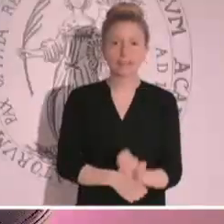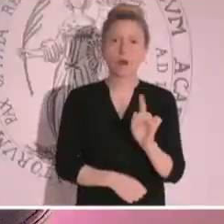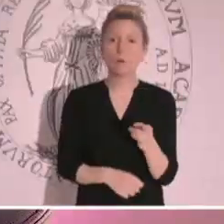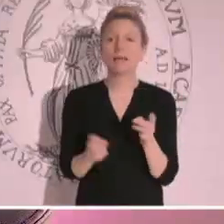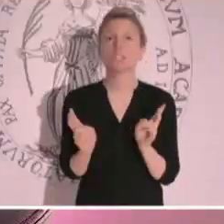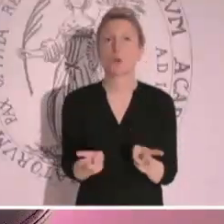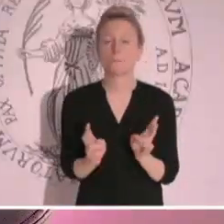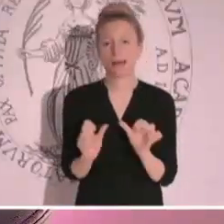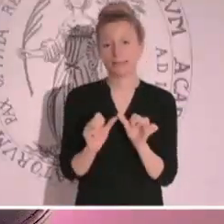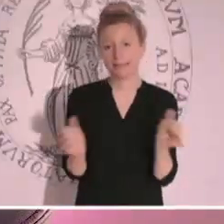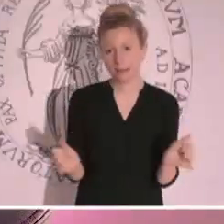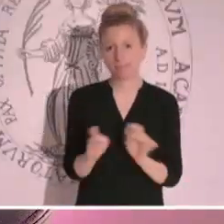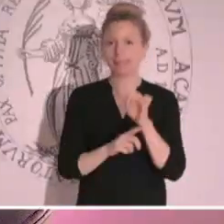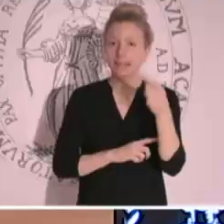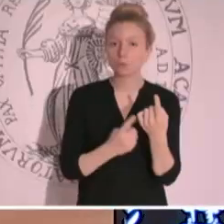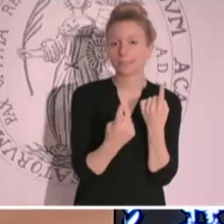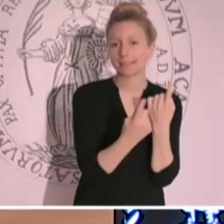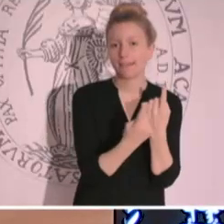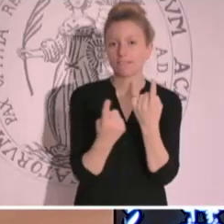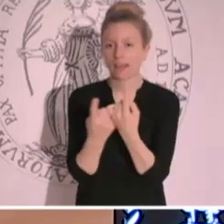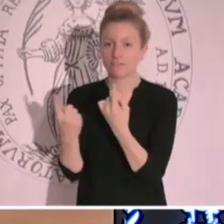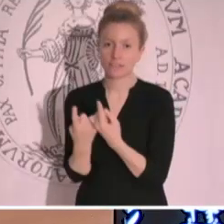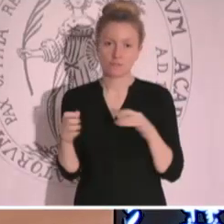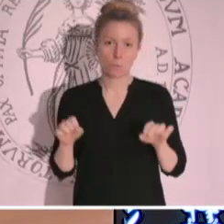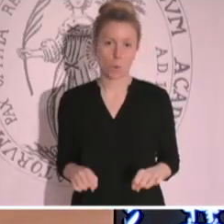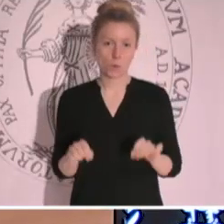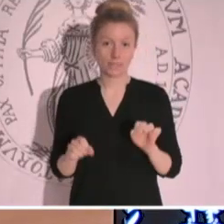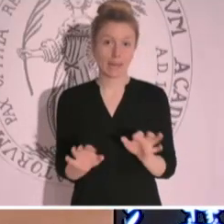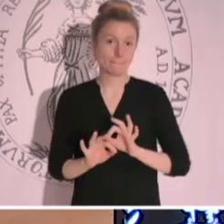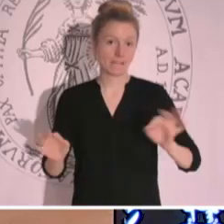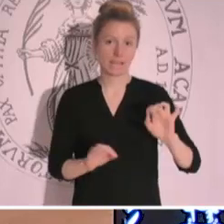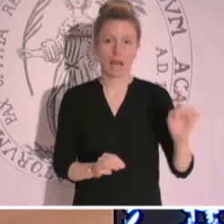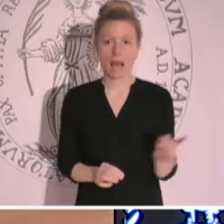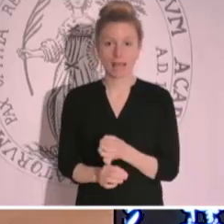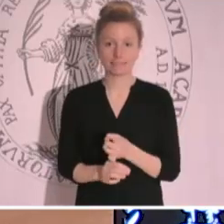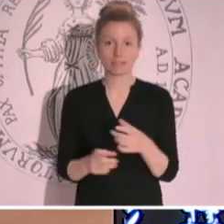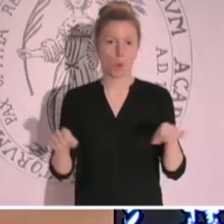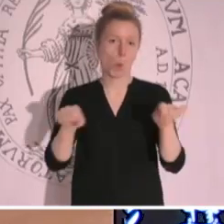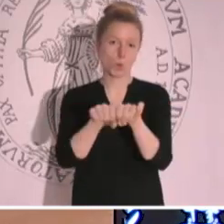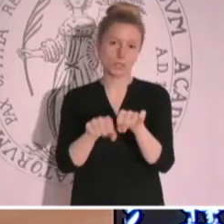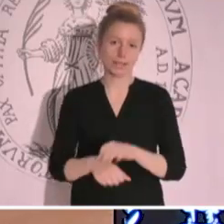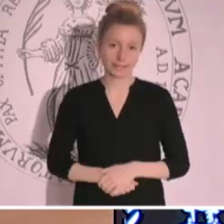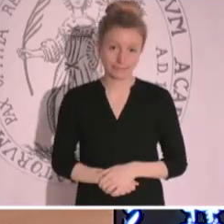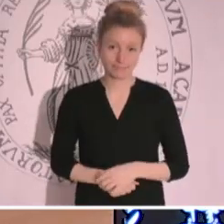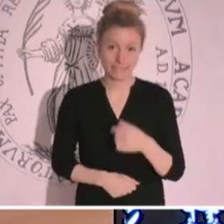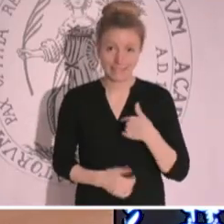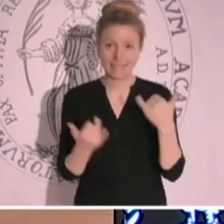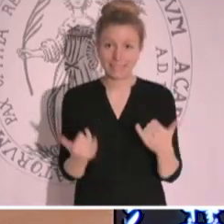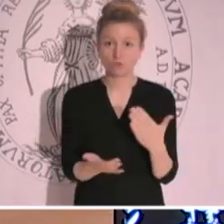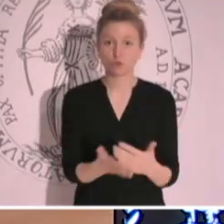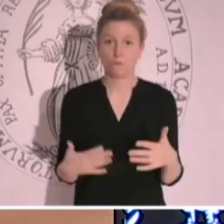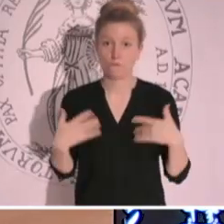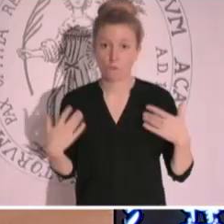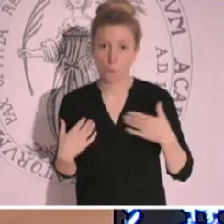Das ist halt auch virtuell doch was ganz anderes. Da bin ich ganz froh drum und freue mich auch dann auf Sie zu treffen. Und wenn auch